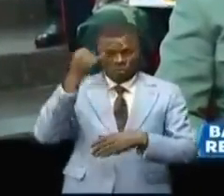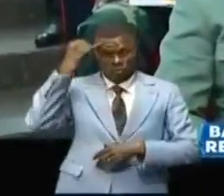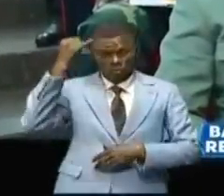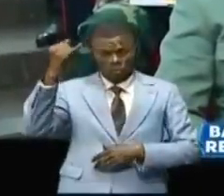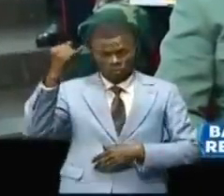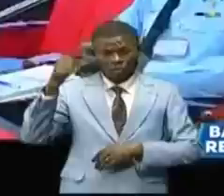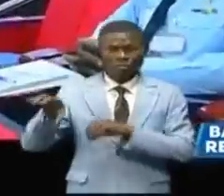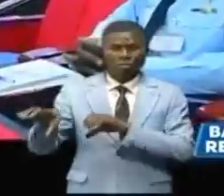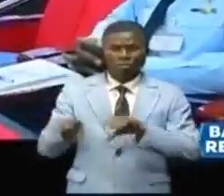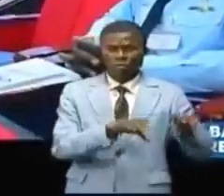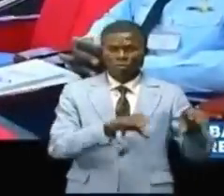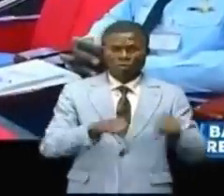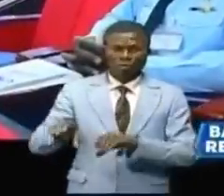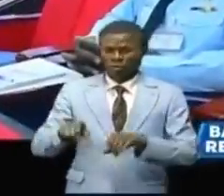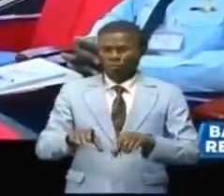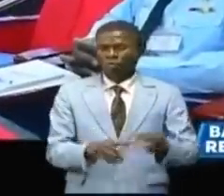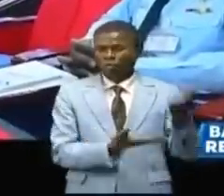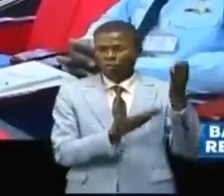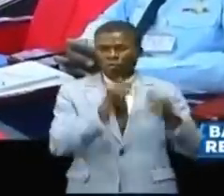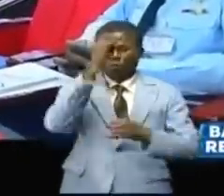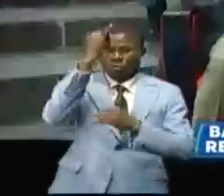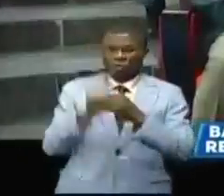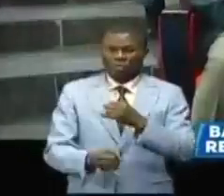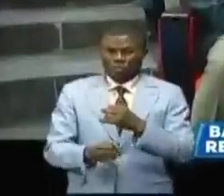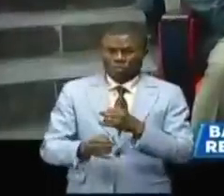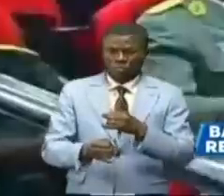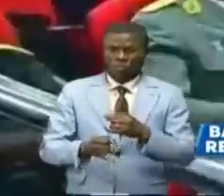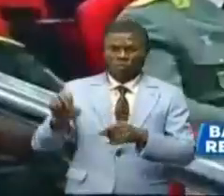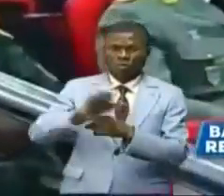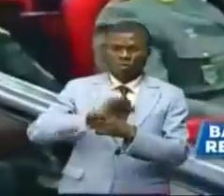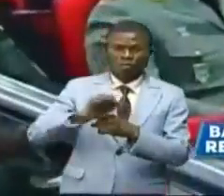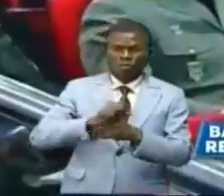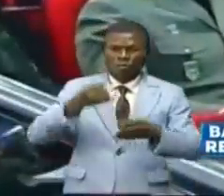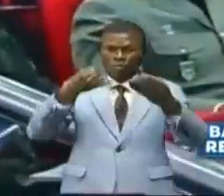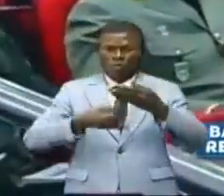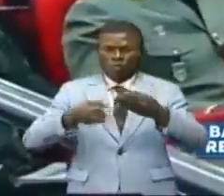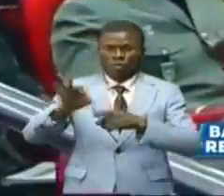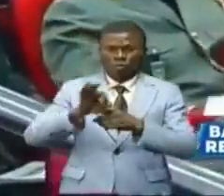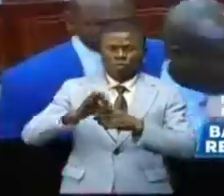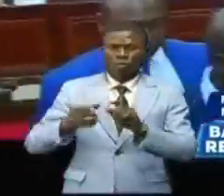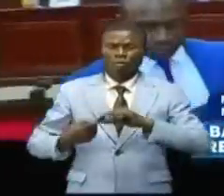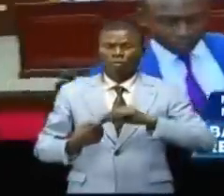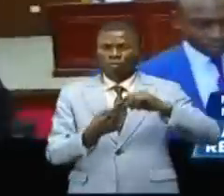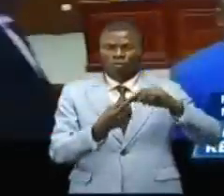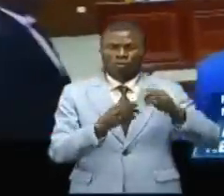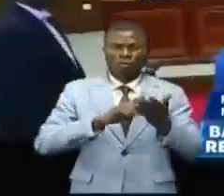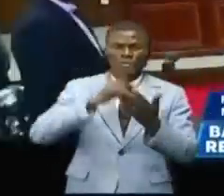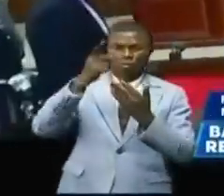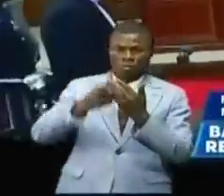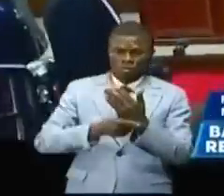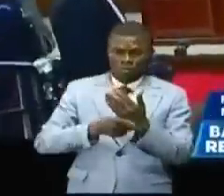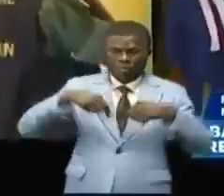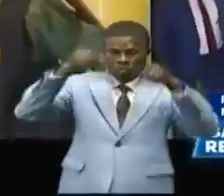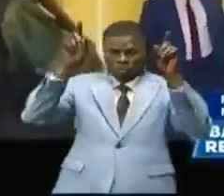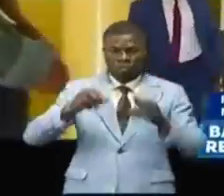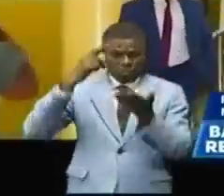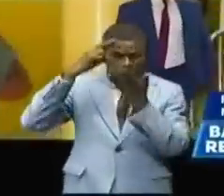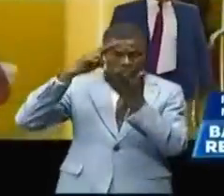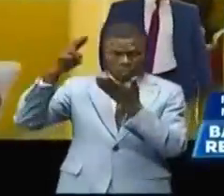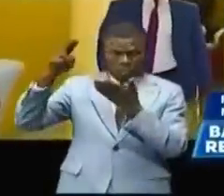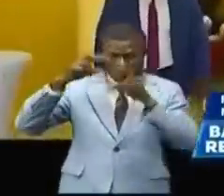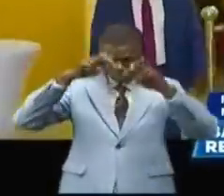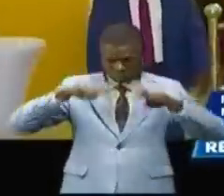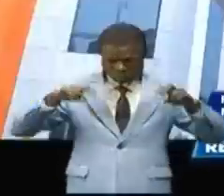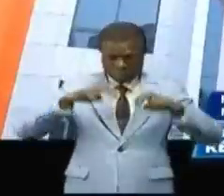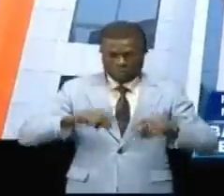des activités marquant la fin des enseignements de la 6e session spéciale du programme de l'année académique et de